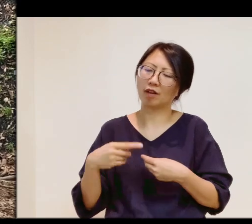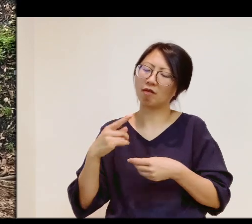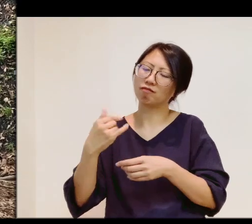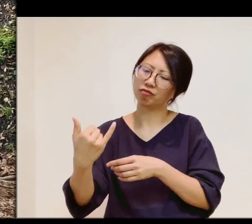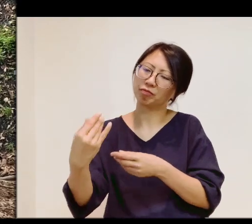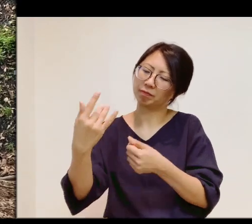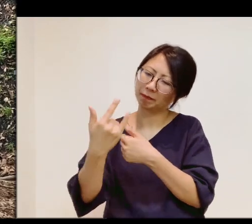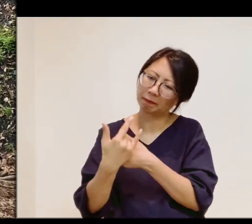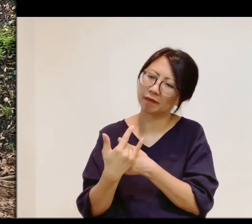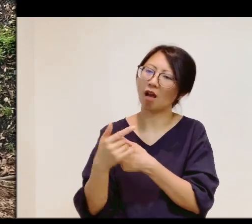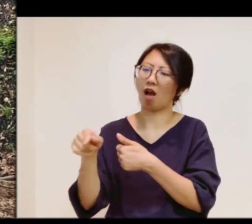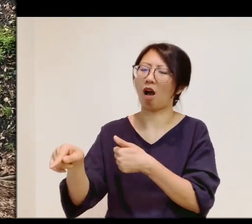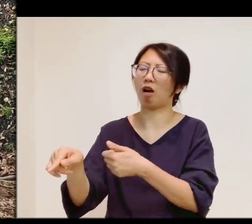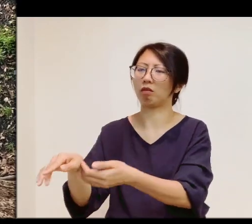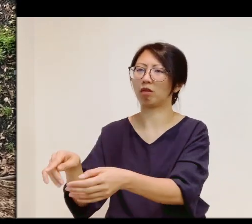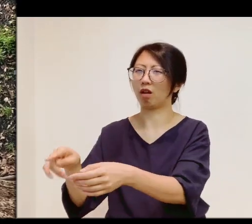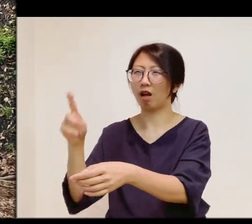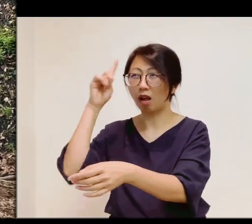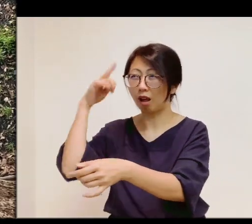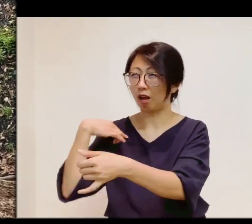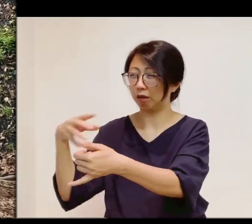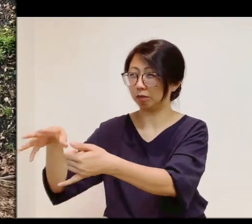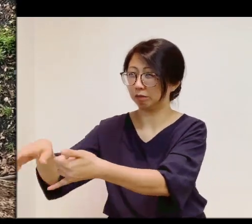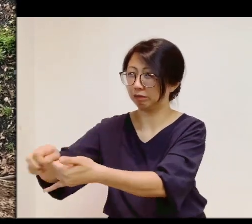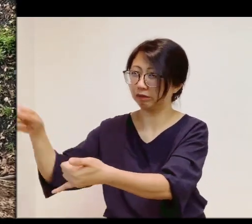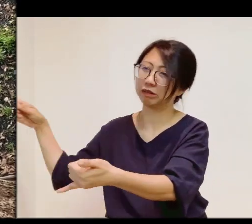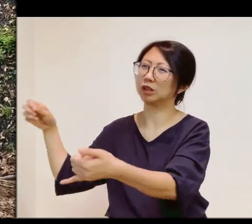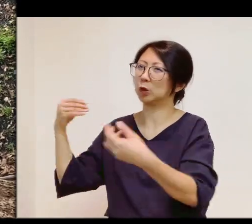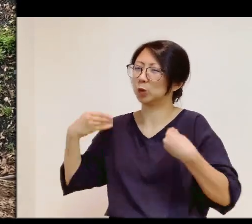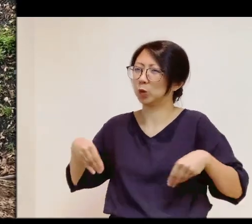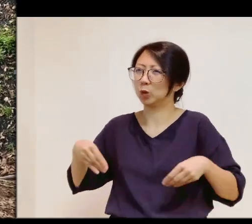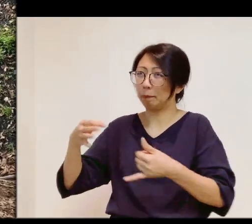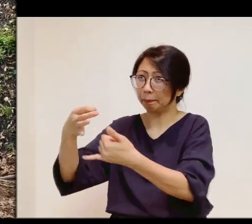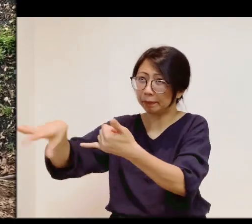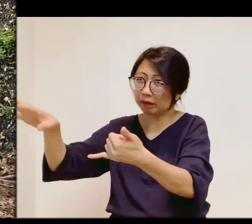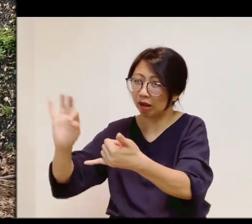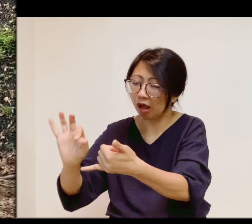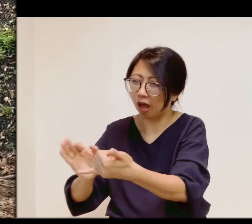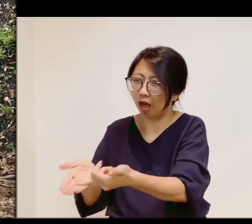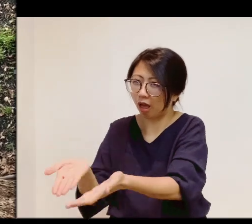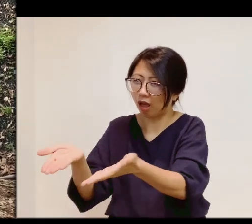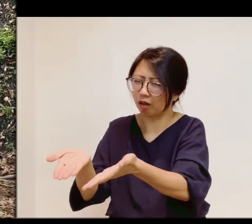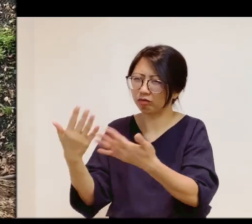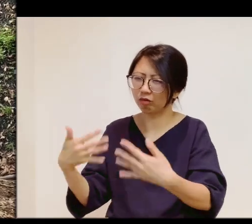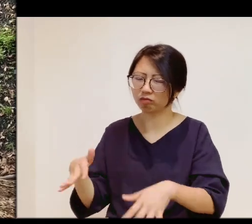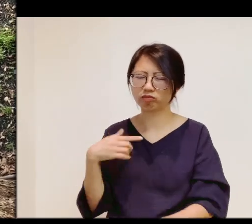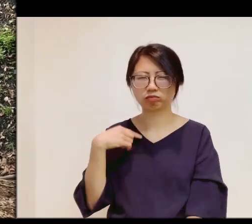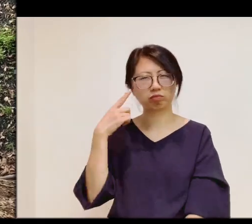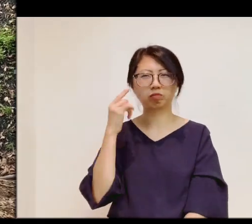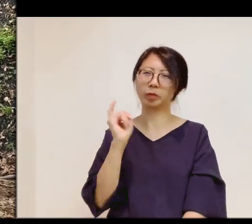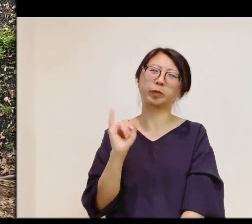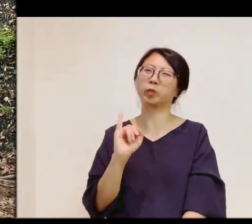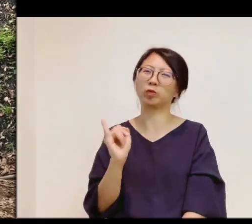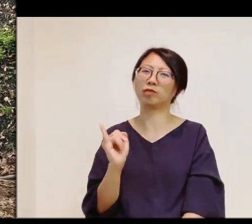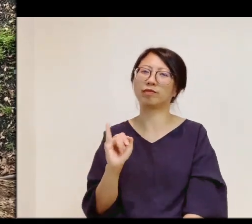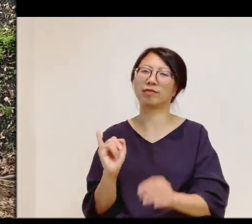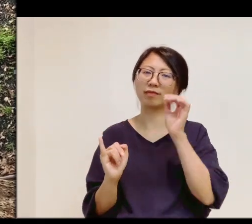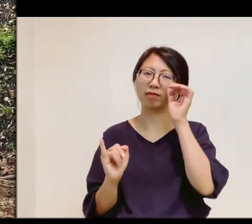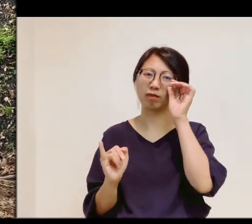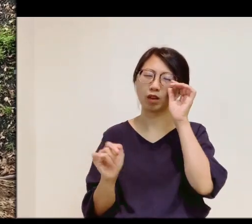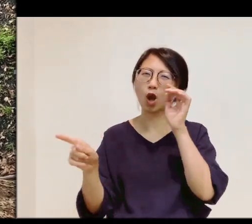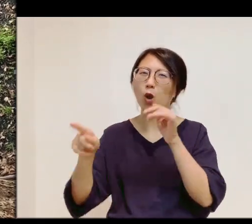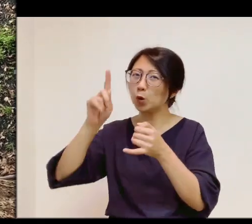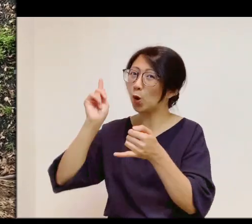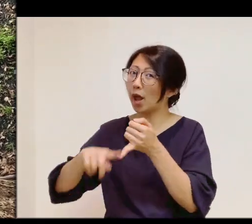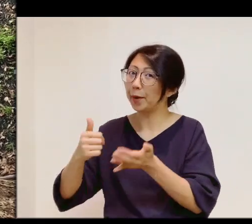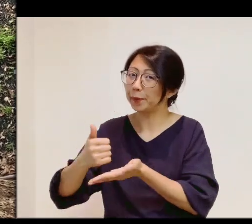然都考慮到即人類的尊嚴，這個是死者的尊嚴，也是他自己的尊嚴。咁啊，嗱呢本